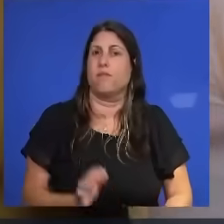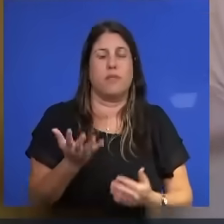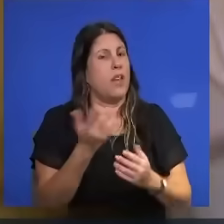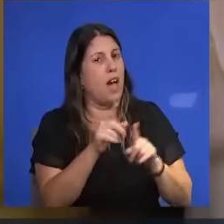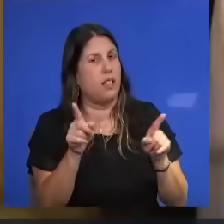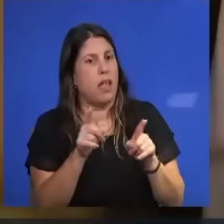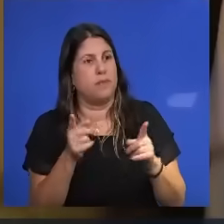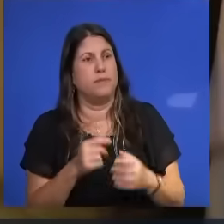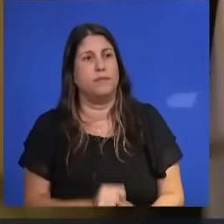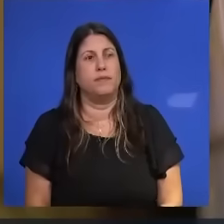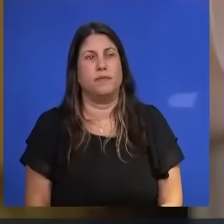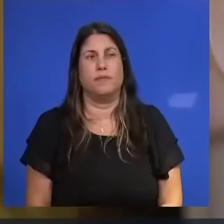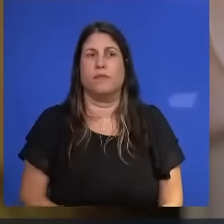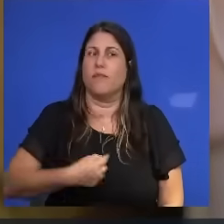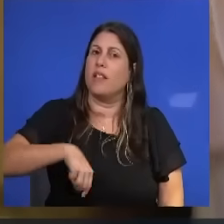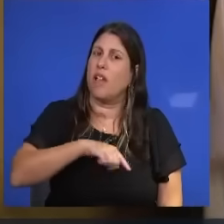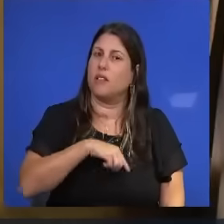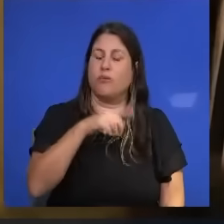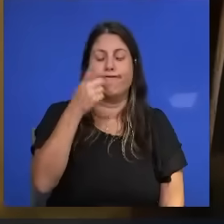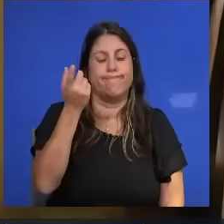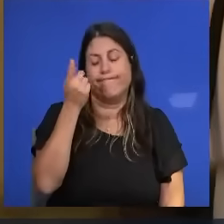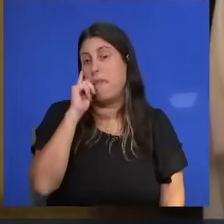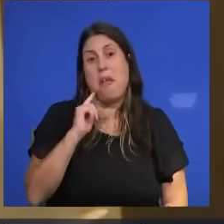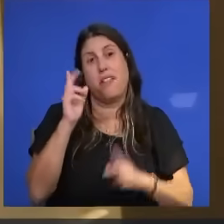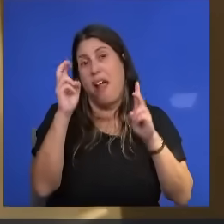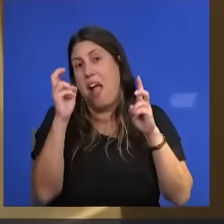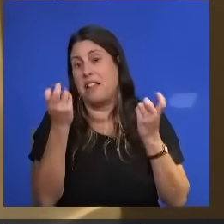אנחנו לא יודע להגדיר, בסדר, מה אנחנו פה?